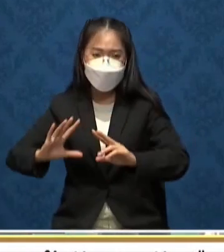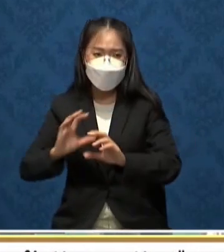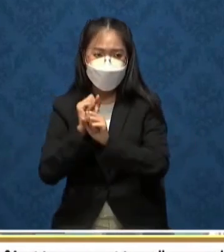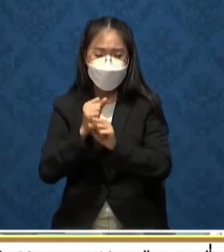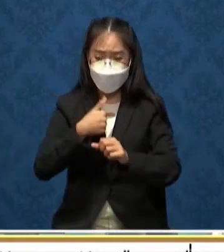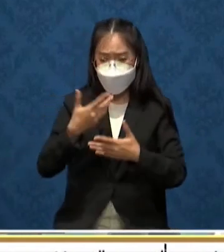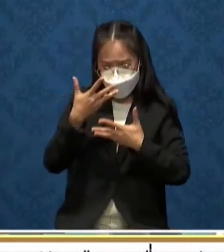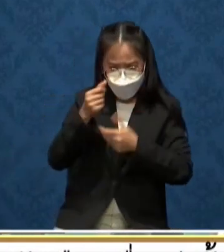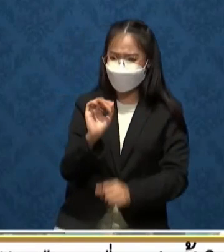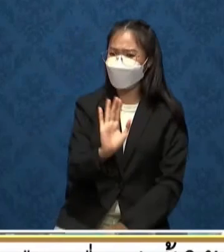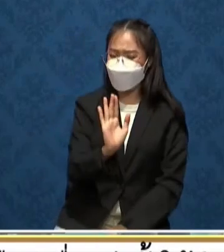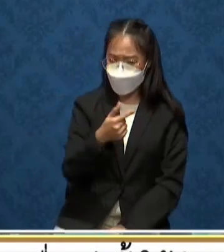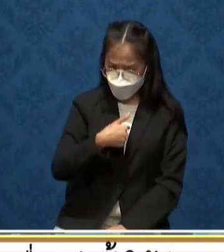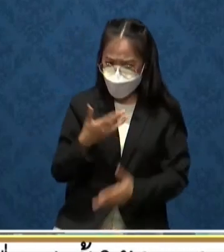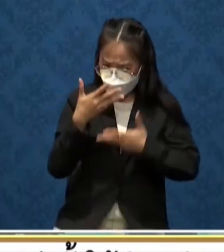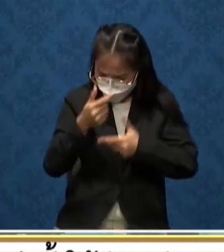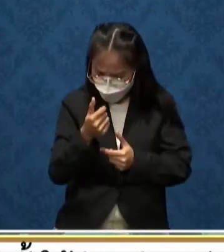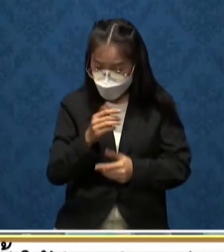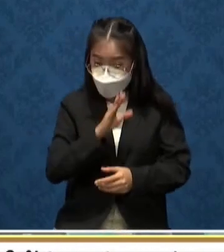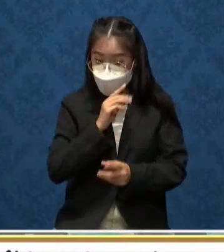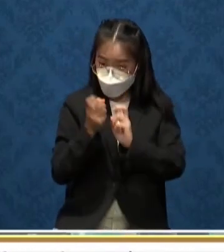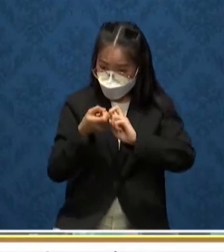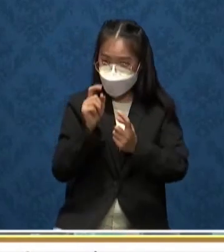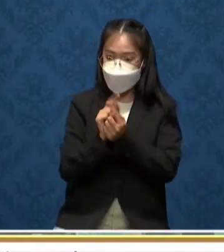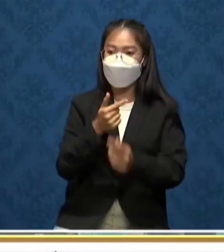ปลอยปะระเวลเมเกินมากสอบสวน